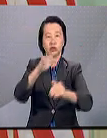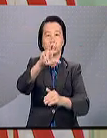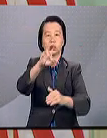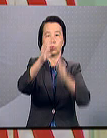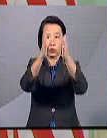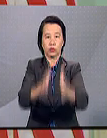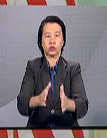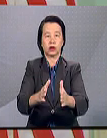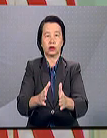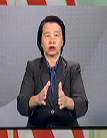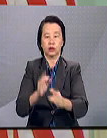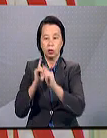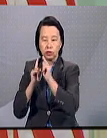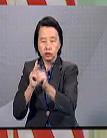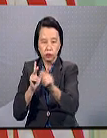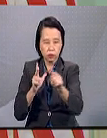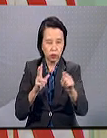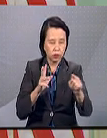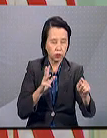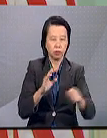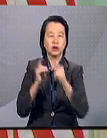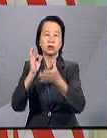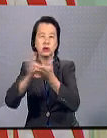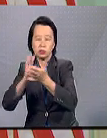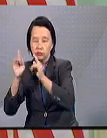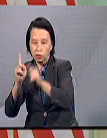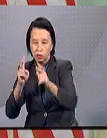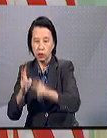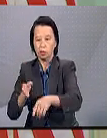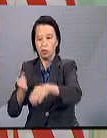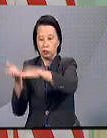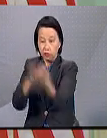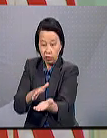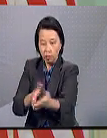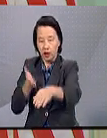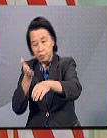dari segi rantaian nilainya, daripada mula sampailah selesai tugasnya.